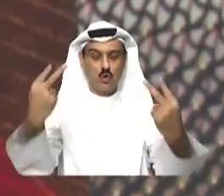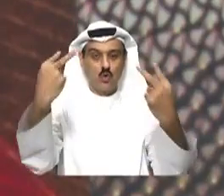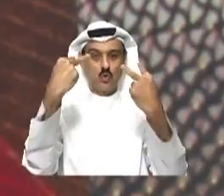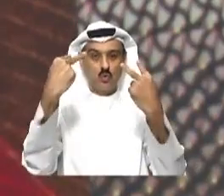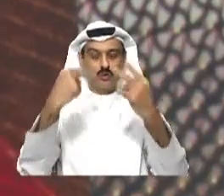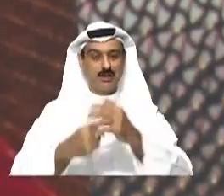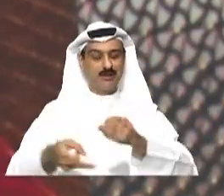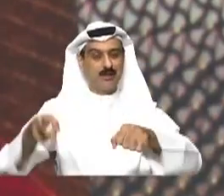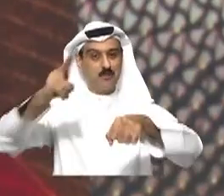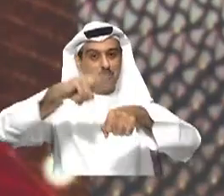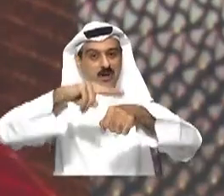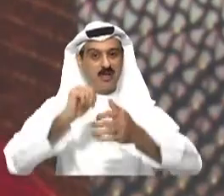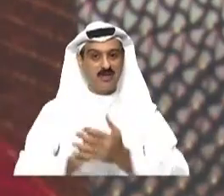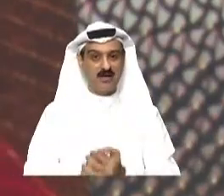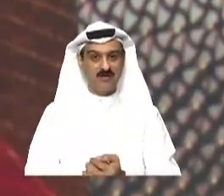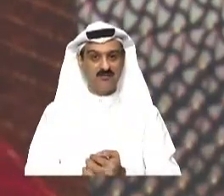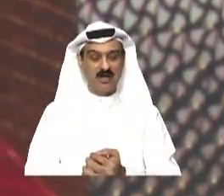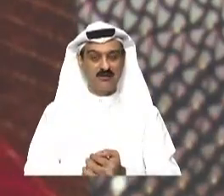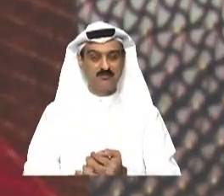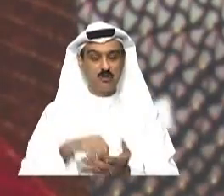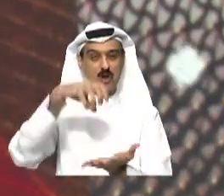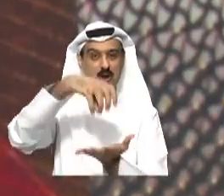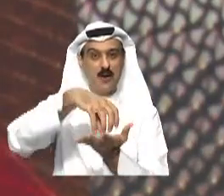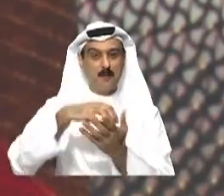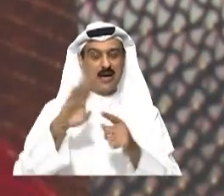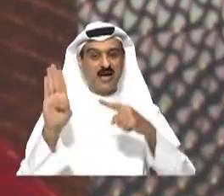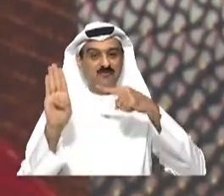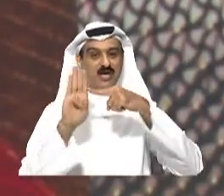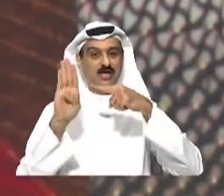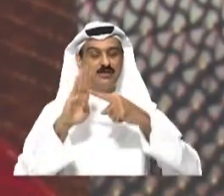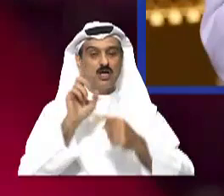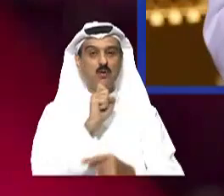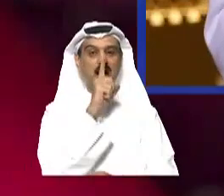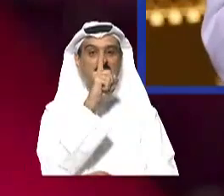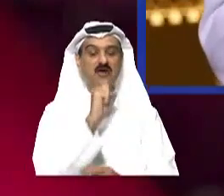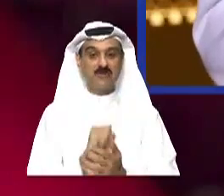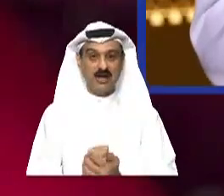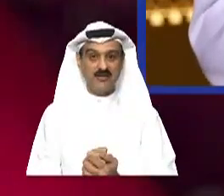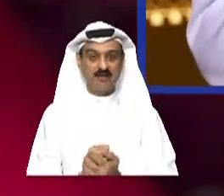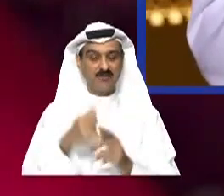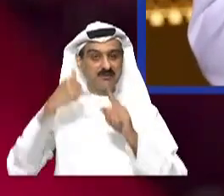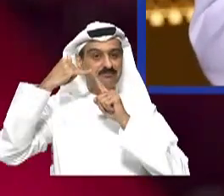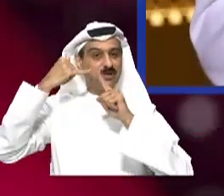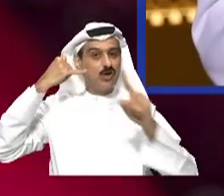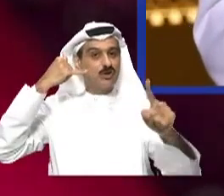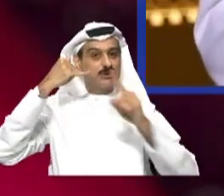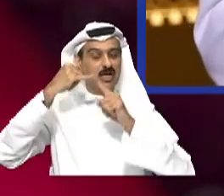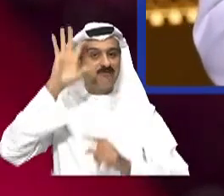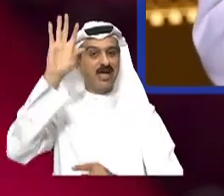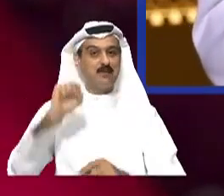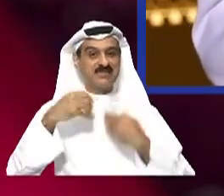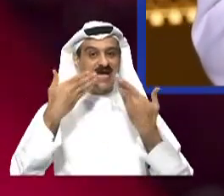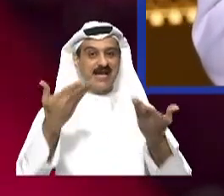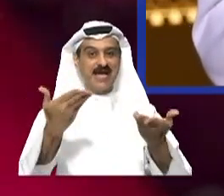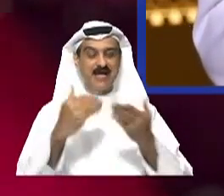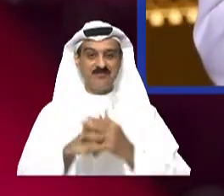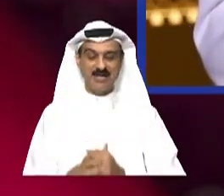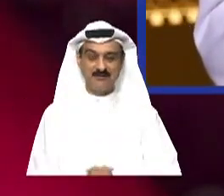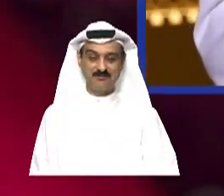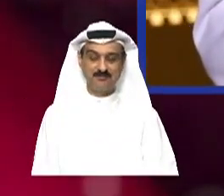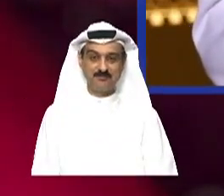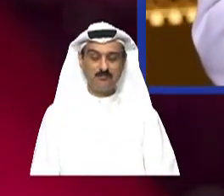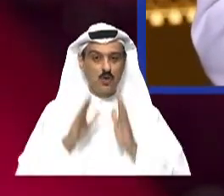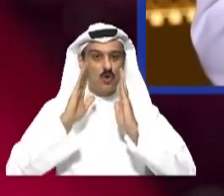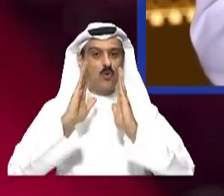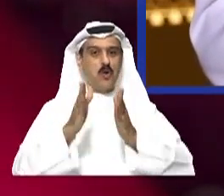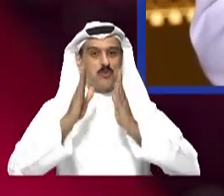ننتقل هناك إلى الدوحة مع زميلي المتواجد هناك خالد العتيبي. أمسي عليك بالخير زميلي خالد، نبارك